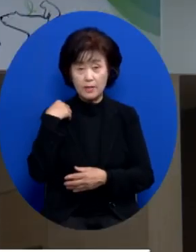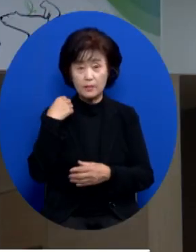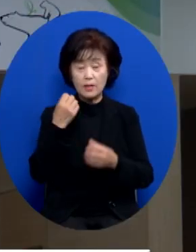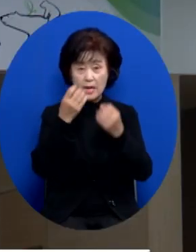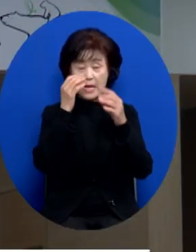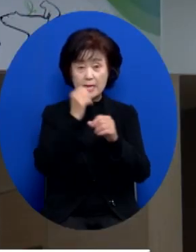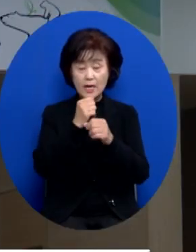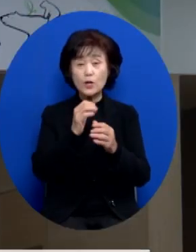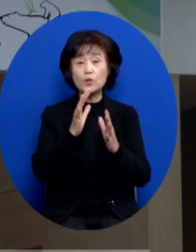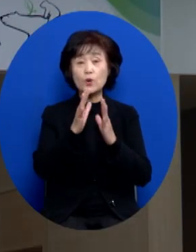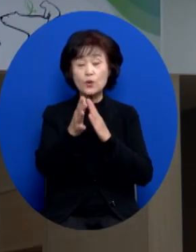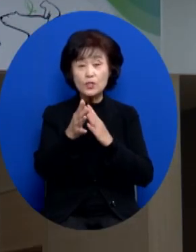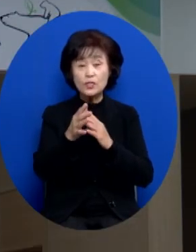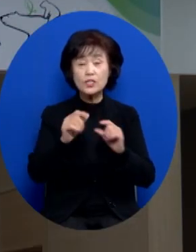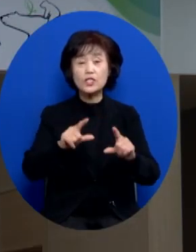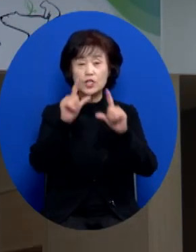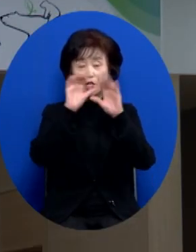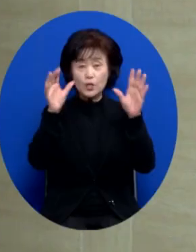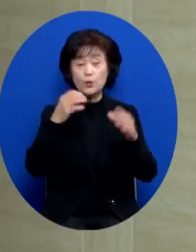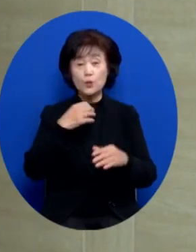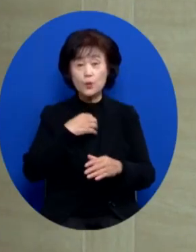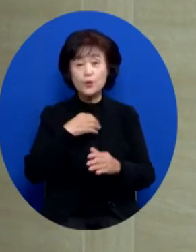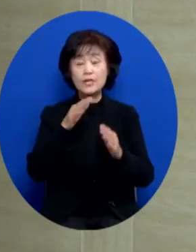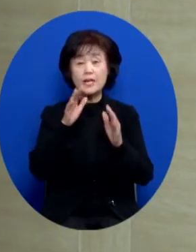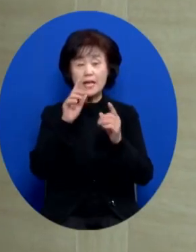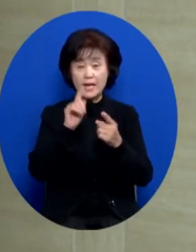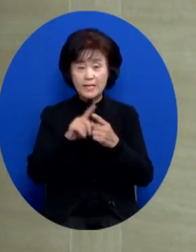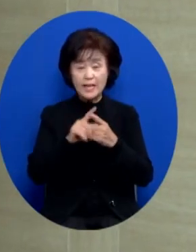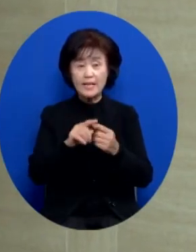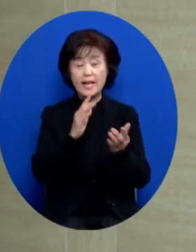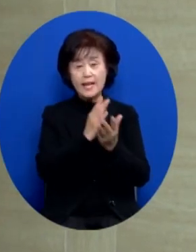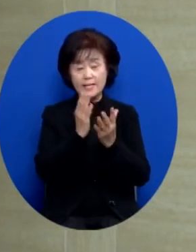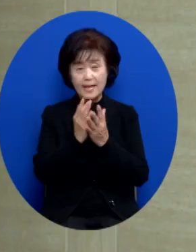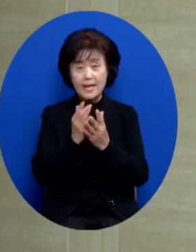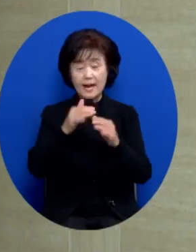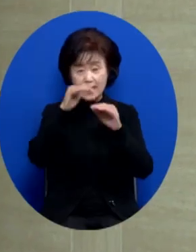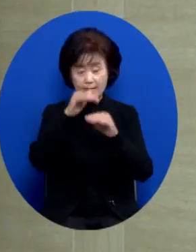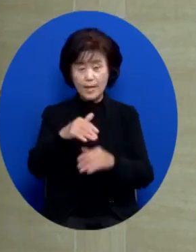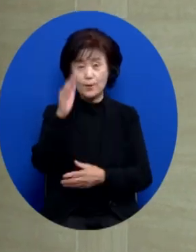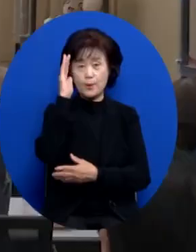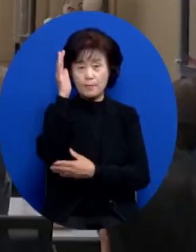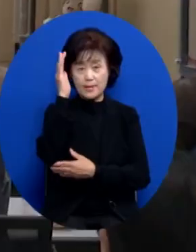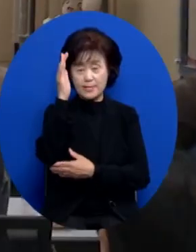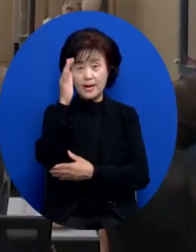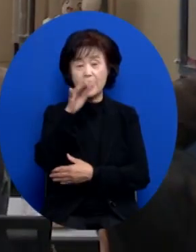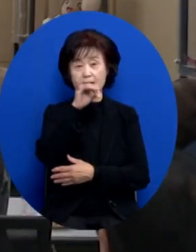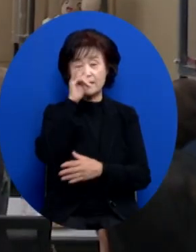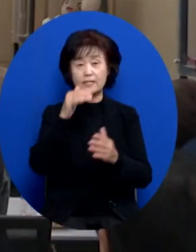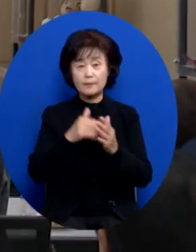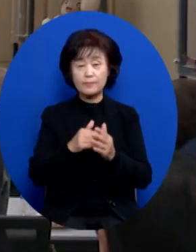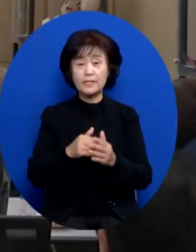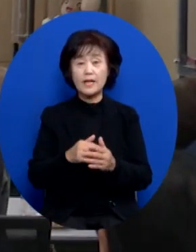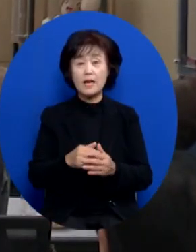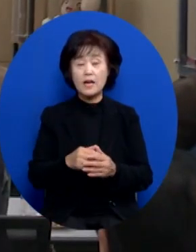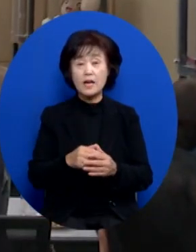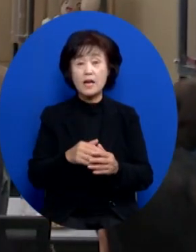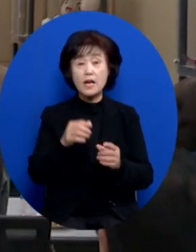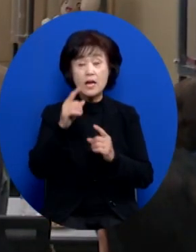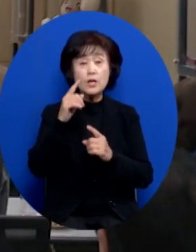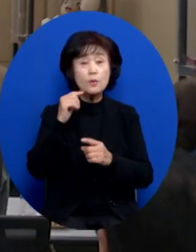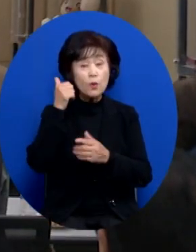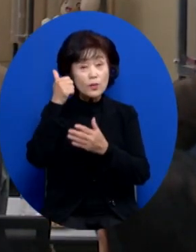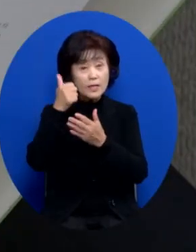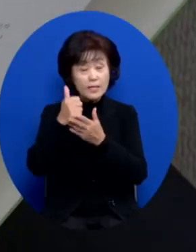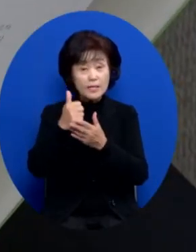보존과 기후위기의 대응을 위한 이야기를 주제로 다양한 발제가 진행됐습니다. 김정욱 교수는 이원영 목사의